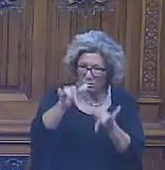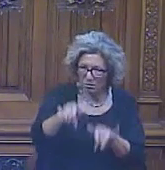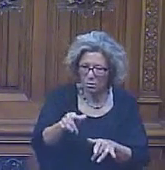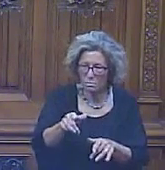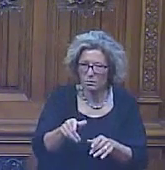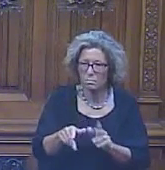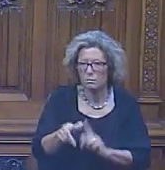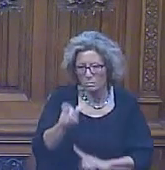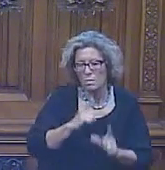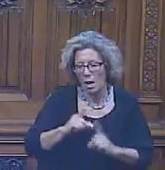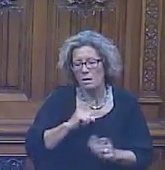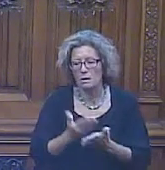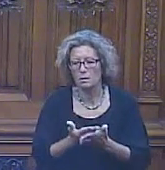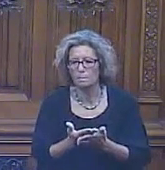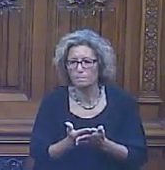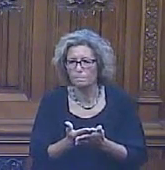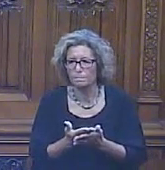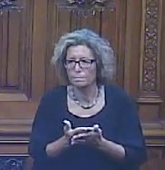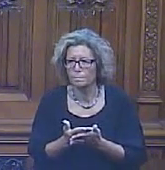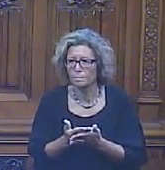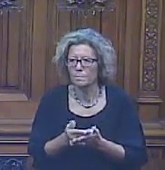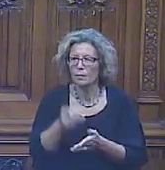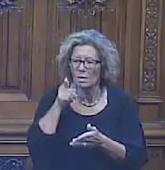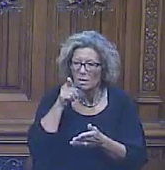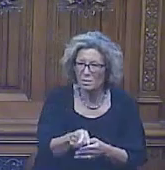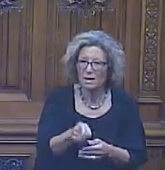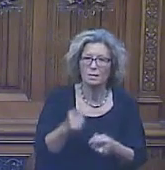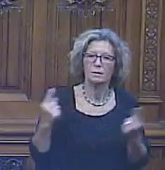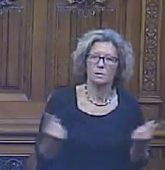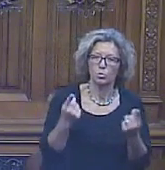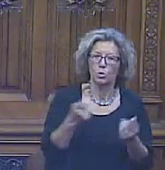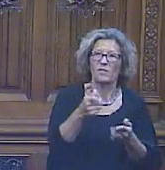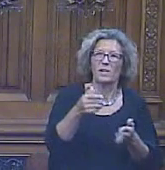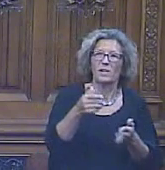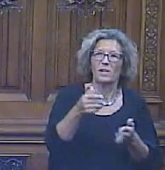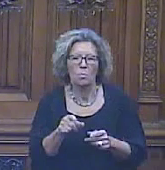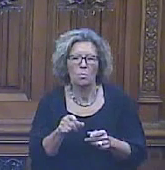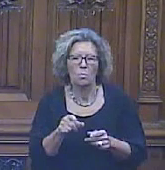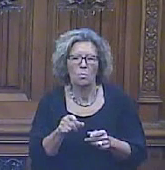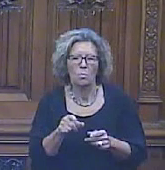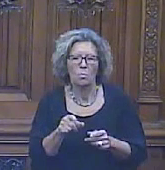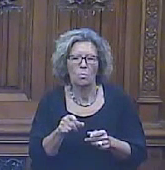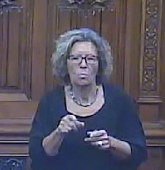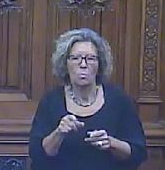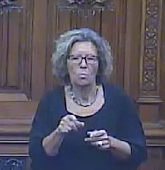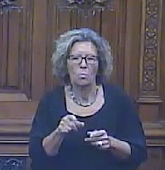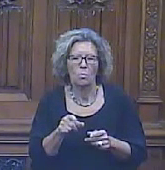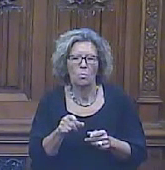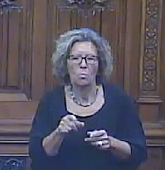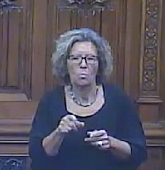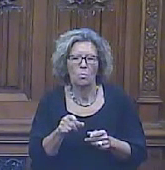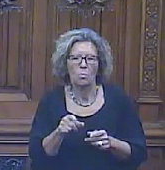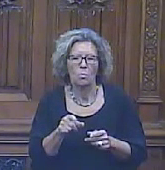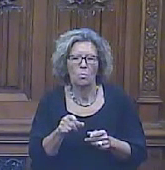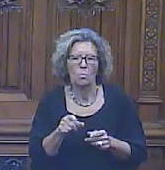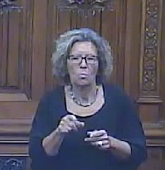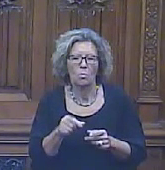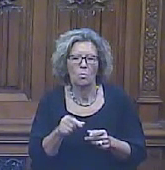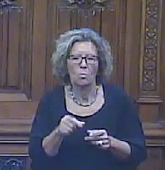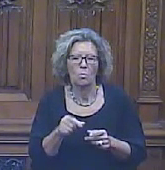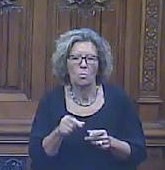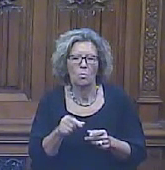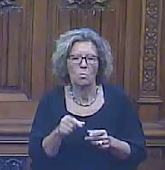zu bedauern ist, aber Sie haben in der Situation, wie es notwendig war, nicht gezögert. Dank